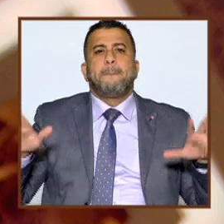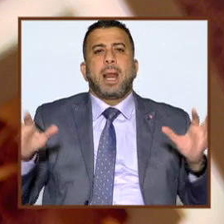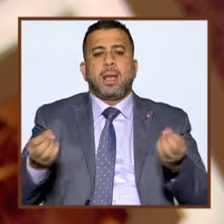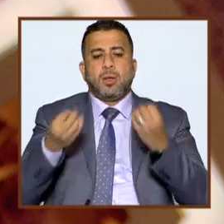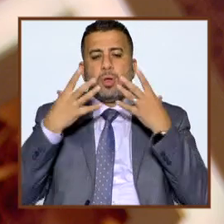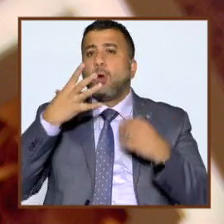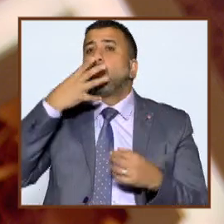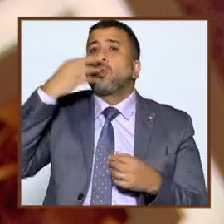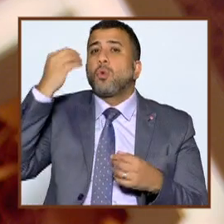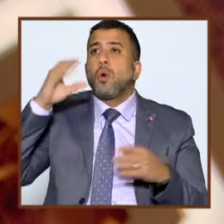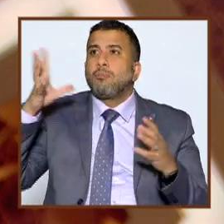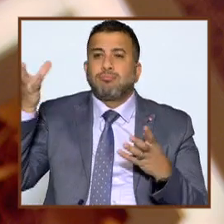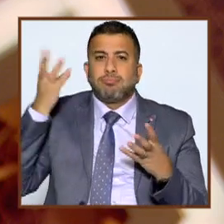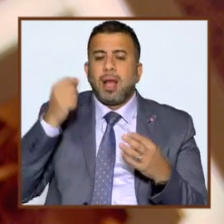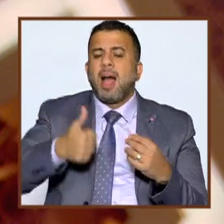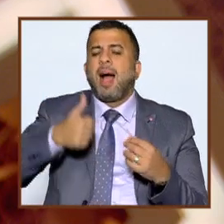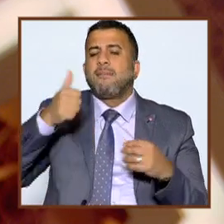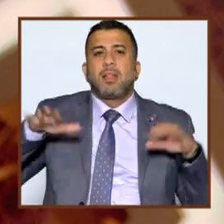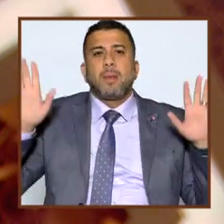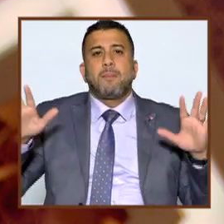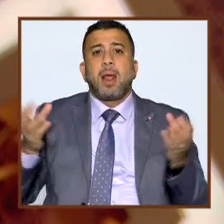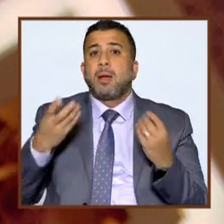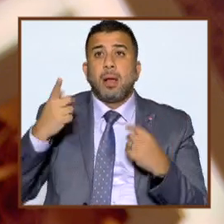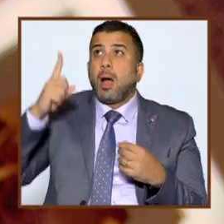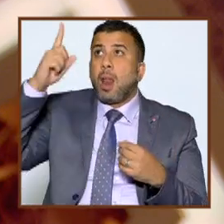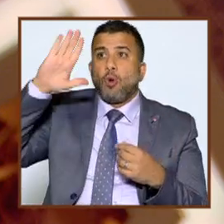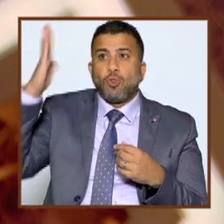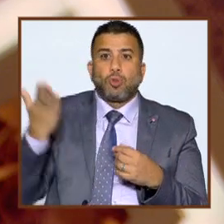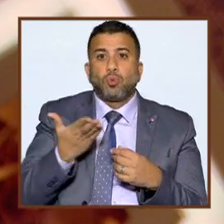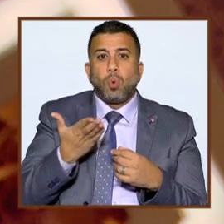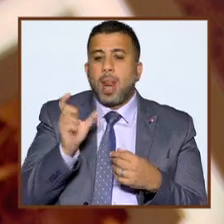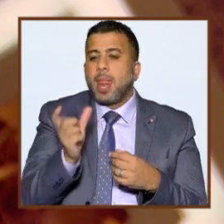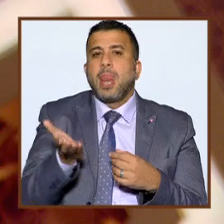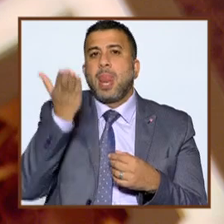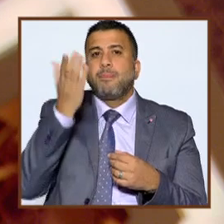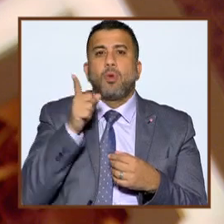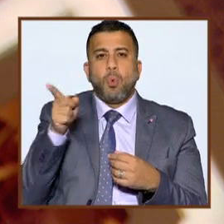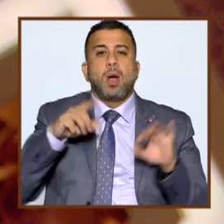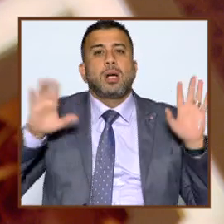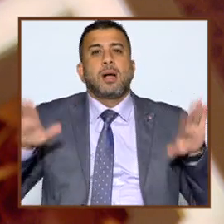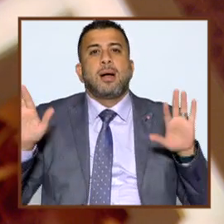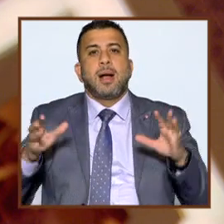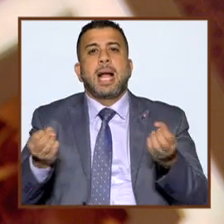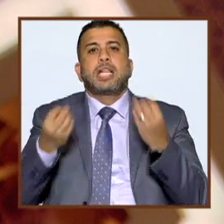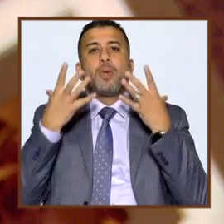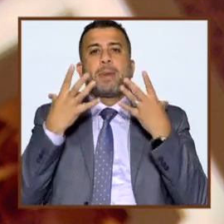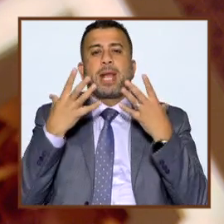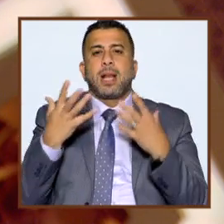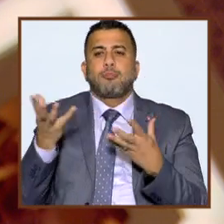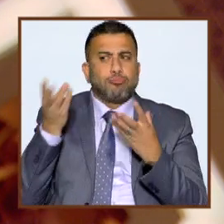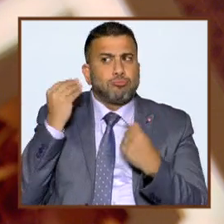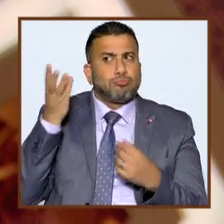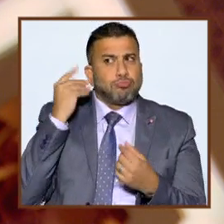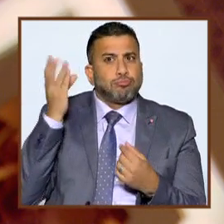عليه السلام وهو أفضل الملائكة، وهو الرسول بين الله وبين أنبيائه ورسله في تبليغ دين الله وشرع